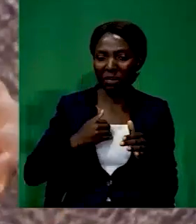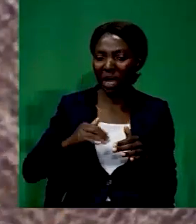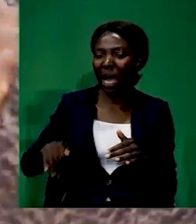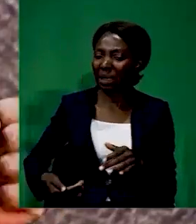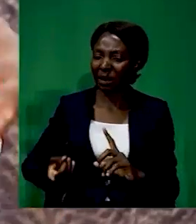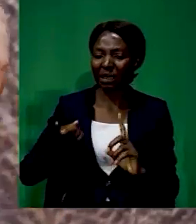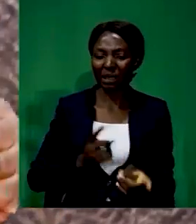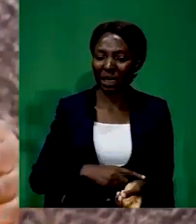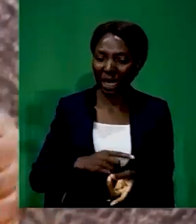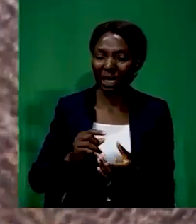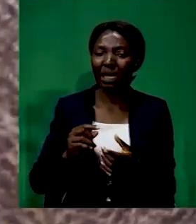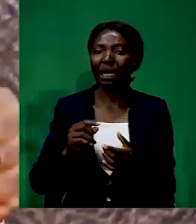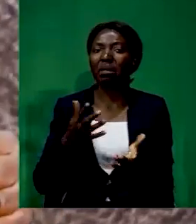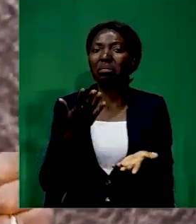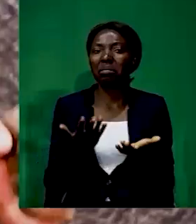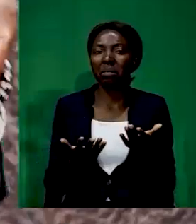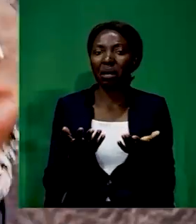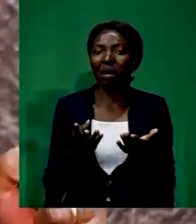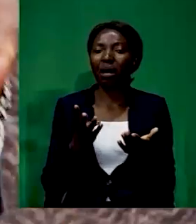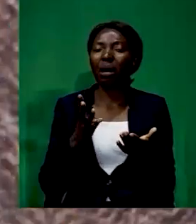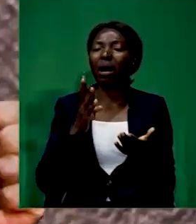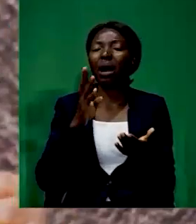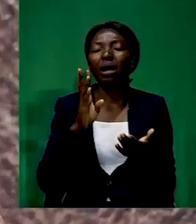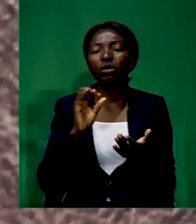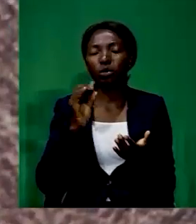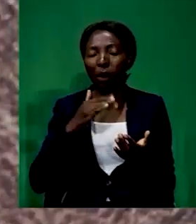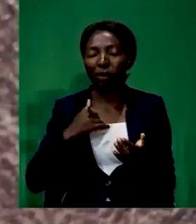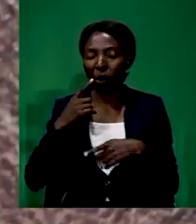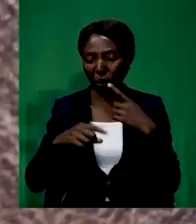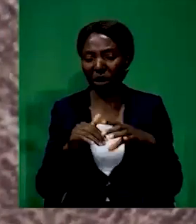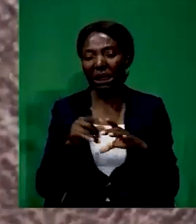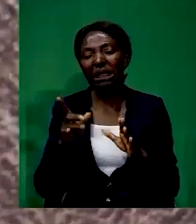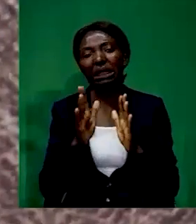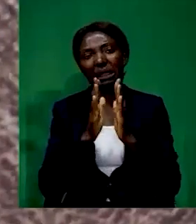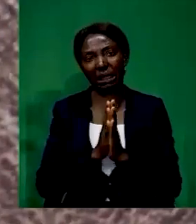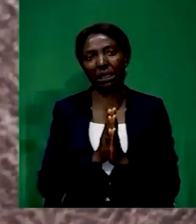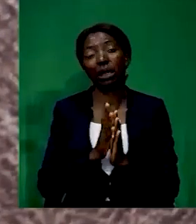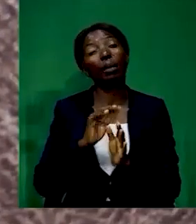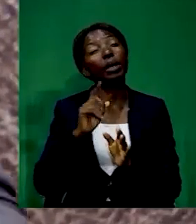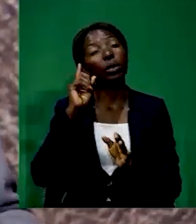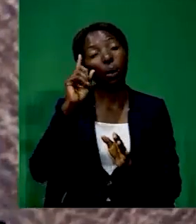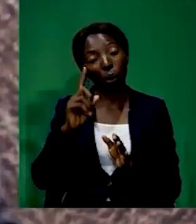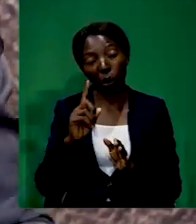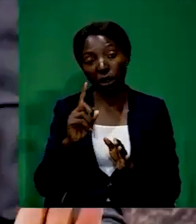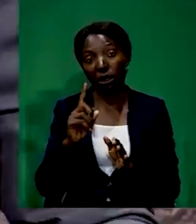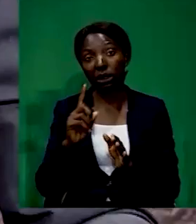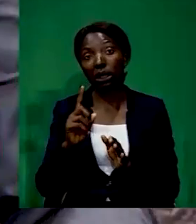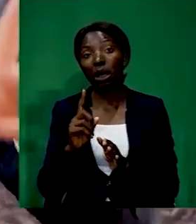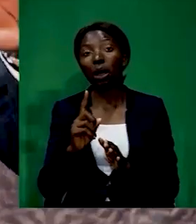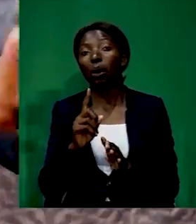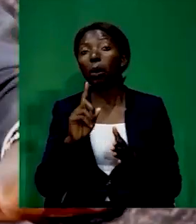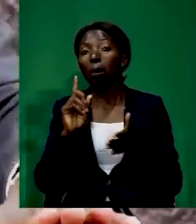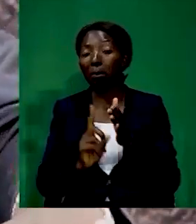akashaika nekumuremekedza kwose. Akashaika achazvimirira ega. Iwo uchazvitaurira chokwadi chako uri pako wega. Pane vanhu